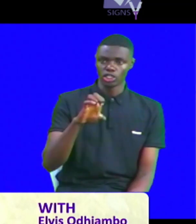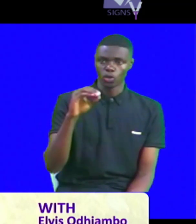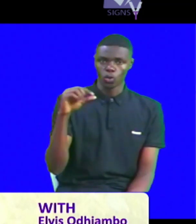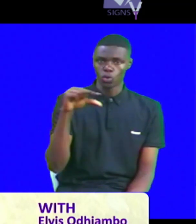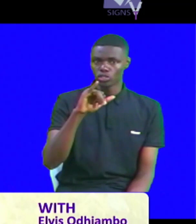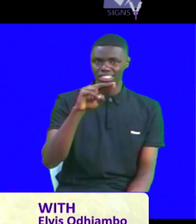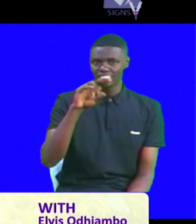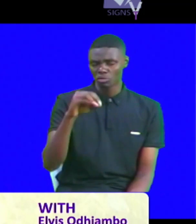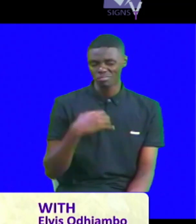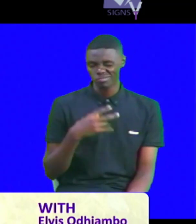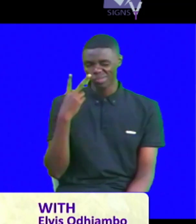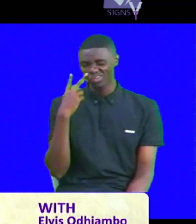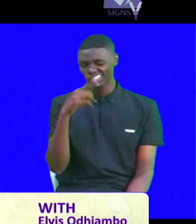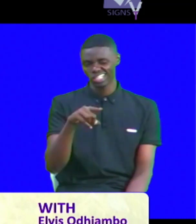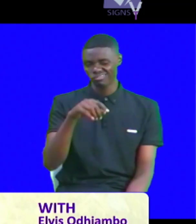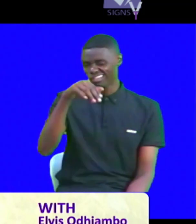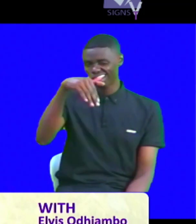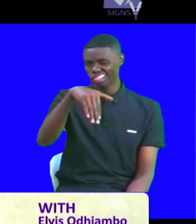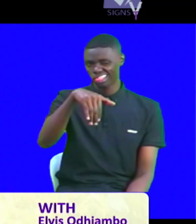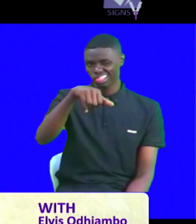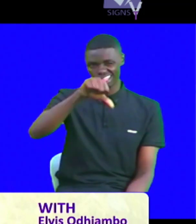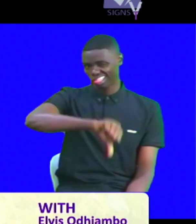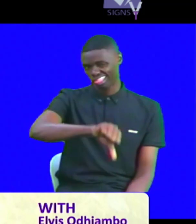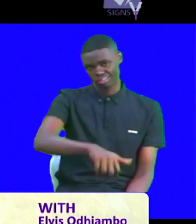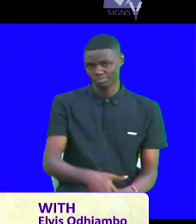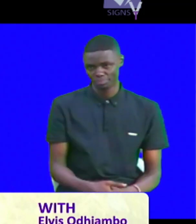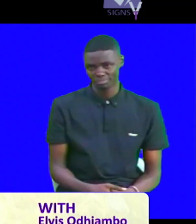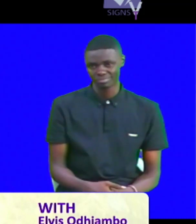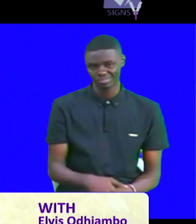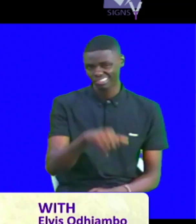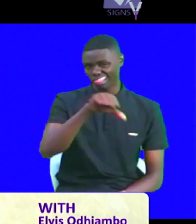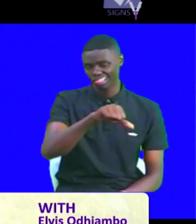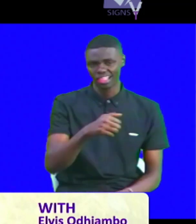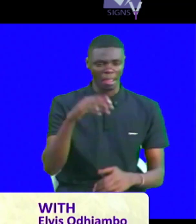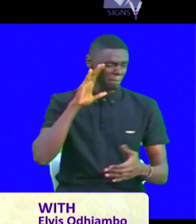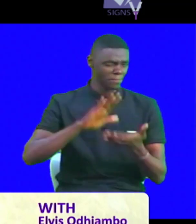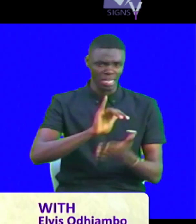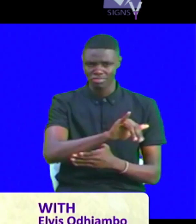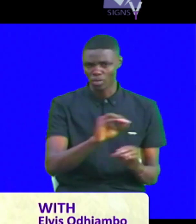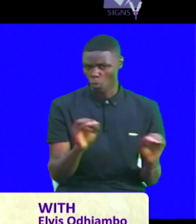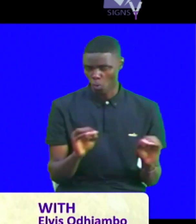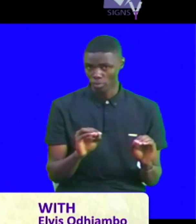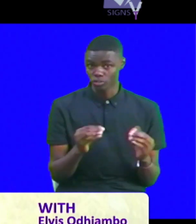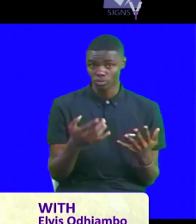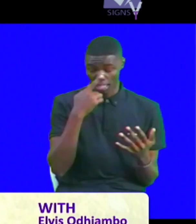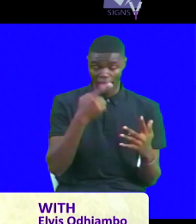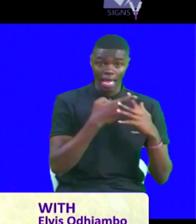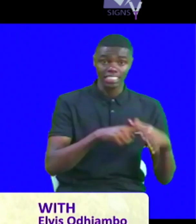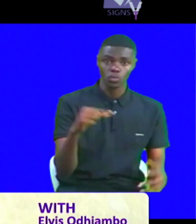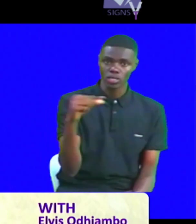Jochinyo. Jochinyo namuona ni kama ni mauzo sana. Jochinyo amekuwa mauzo. So